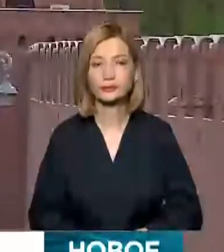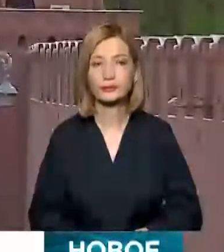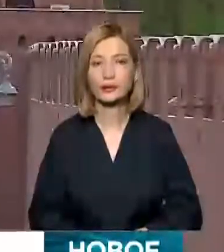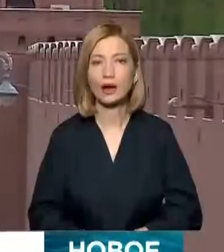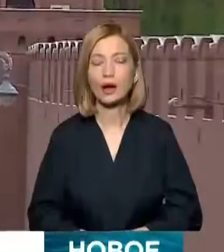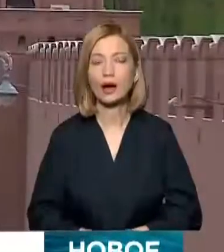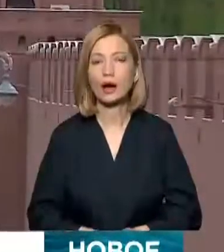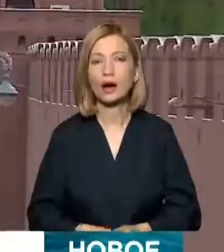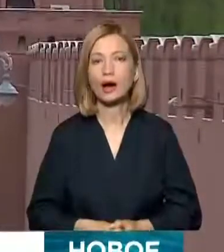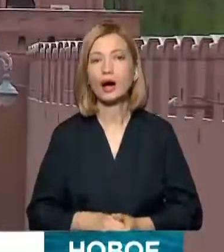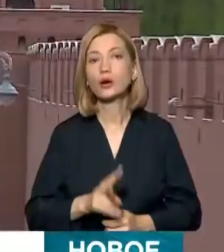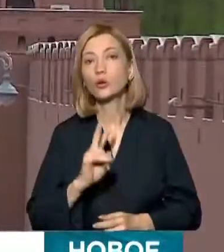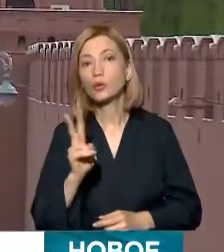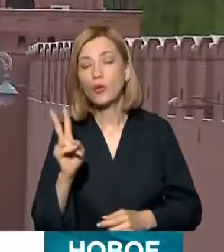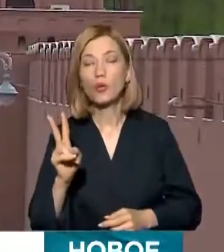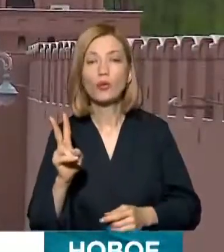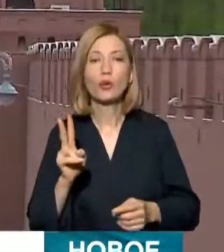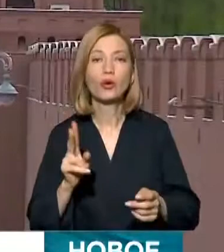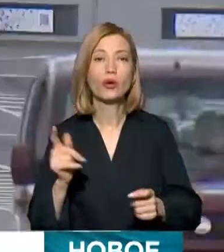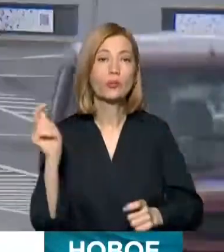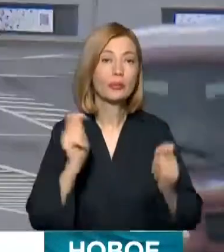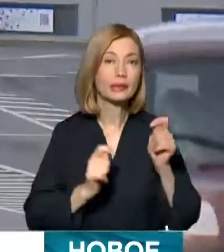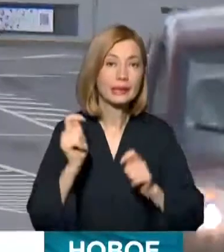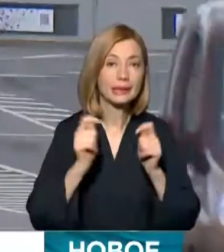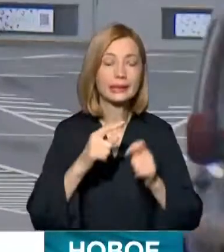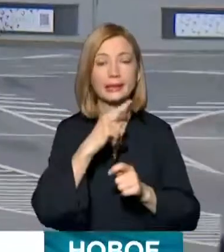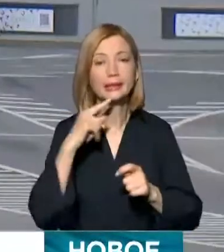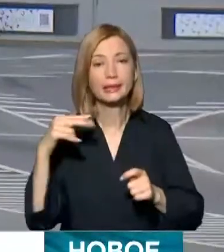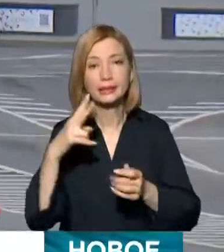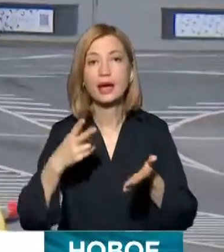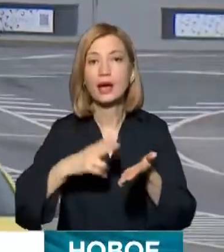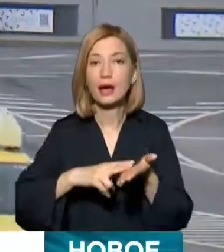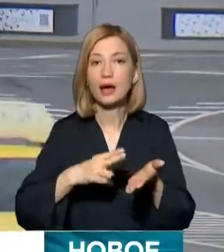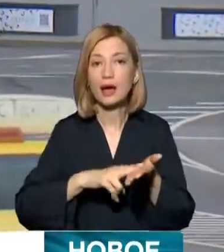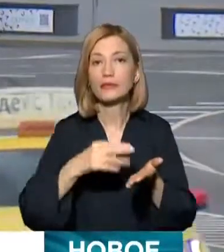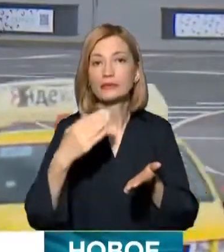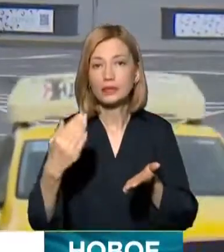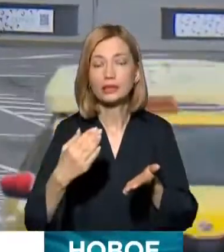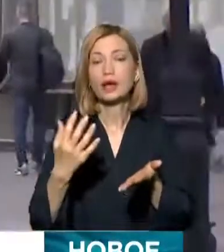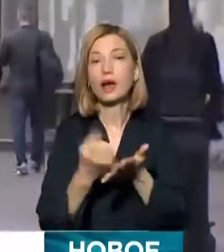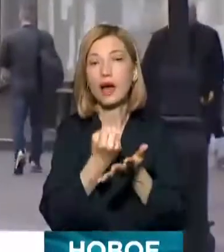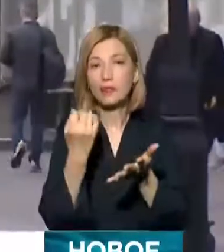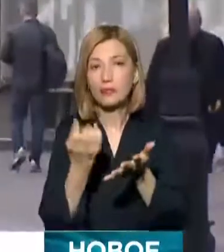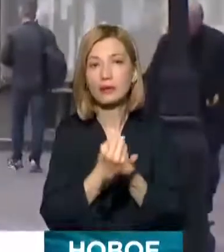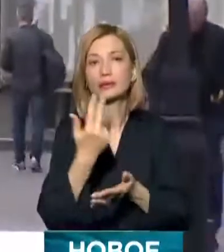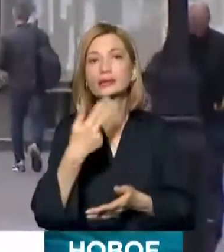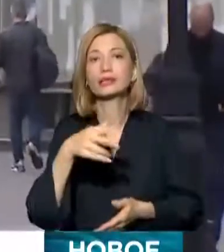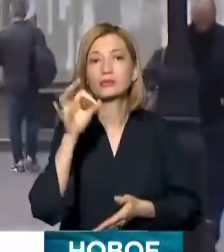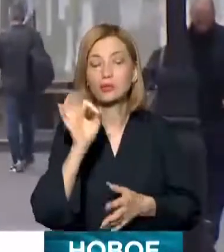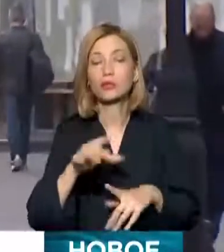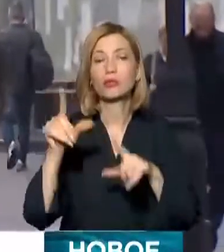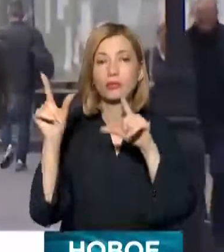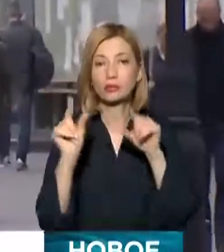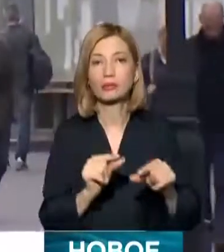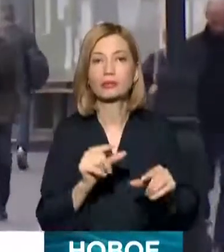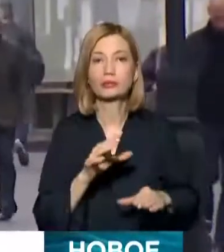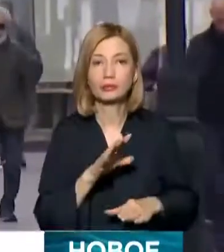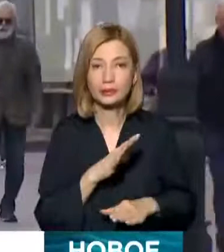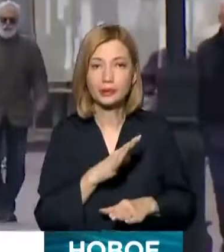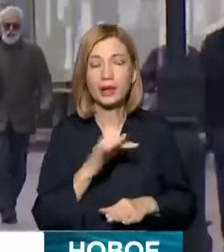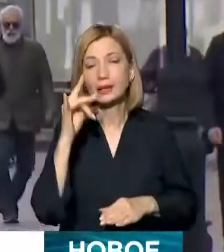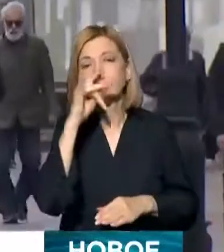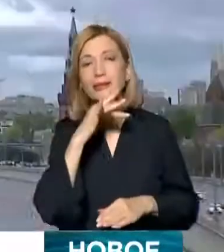Несладко приходится эмигрантам, проживающим в городах России. Их доходы в среднем снизились на 30%. По некоторым данным, в стране